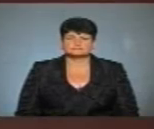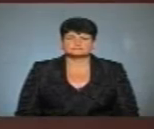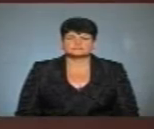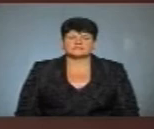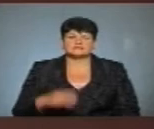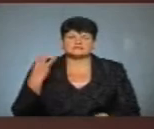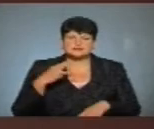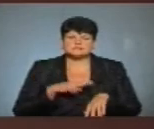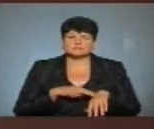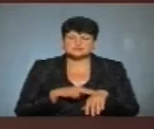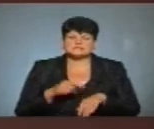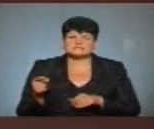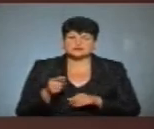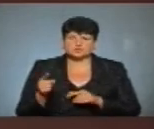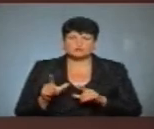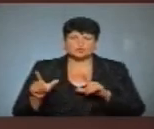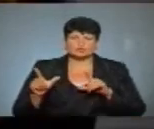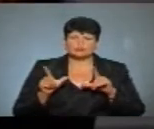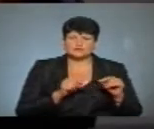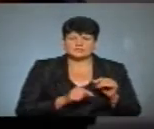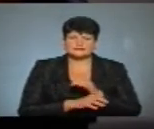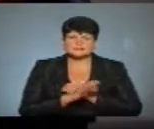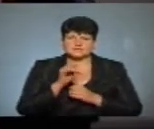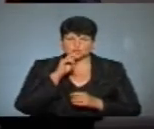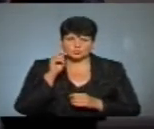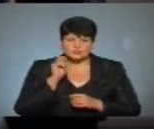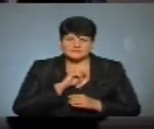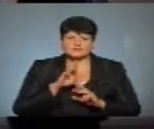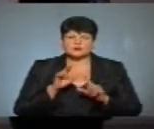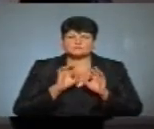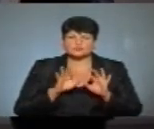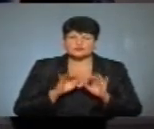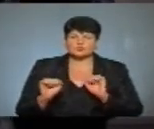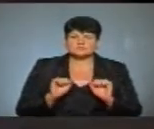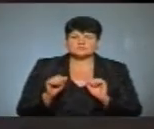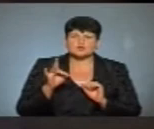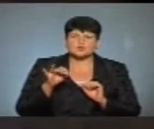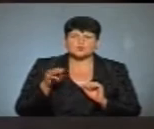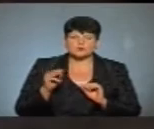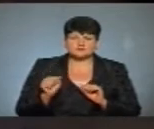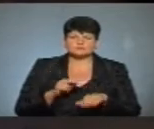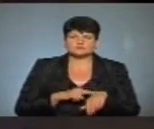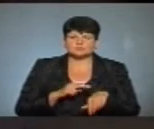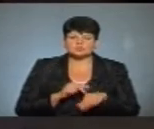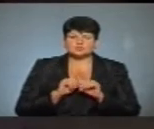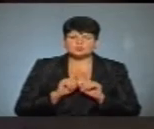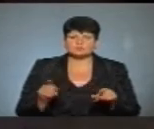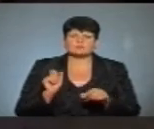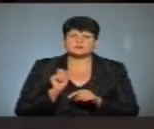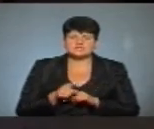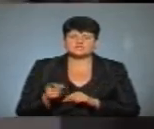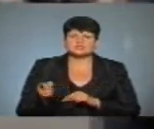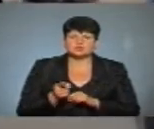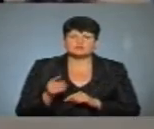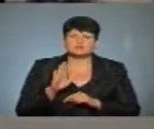30 поліцейських з Тернополя поїхали на схід України. Як розповів командир роти патрульної служби поліції особливого призначення